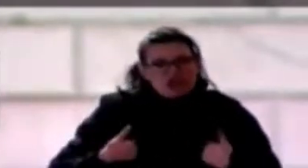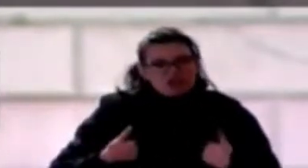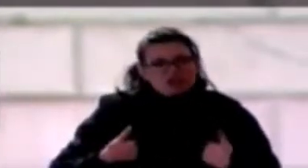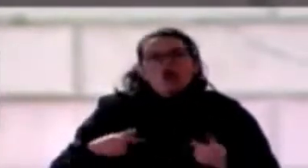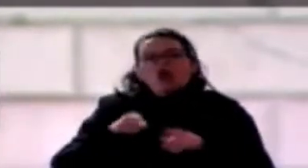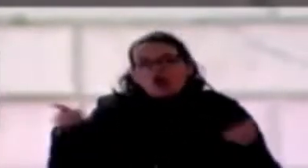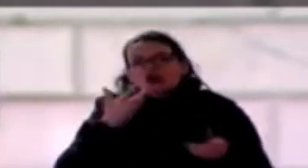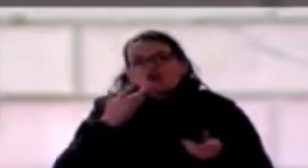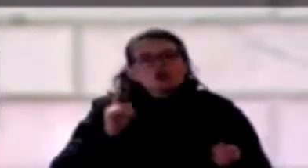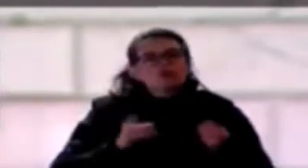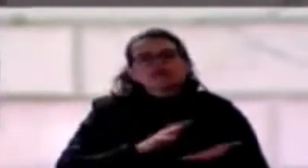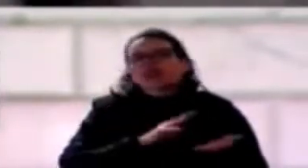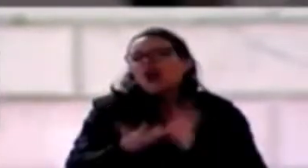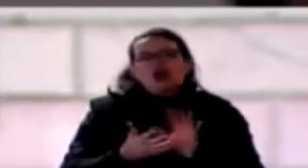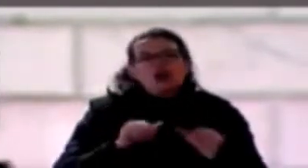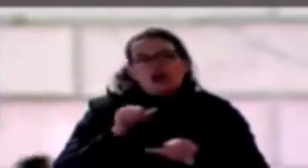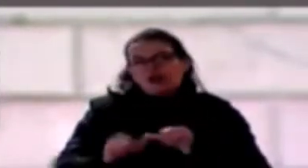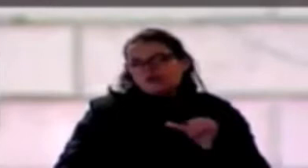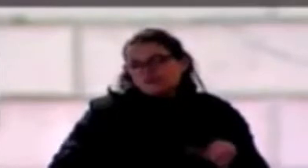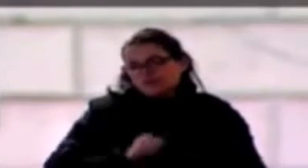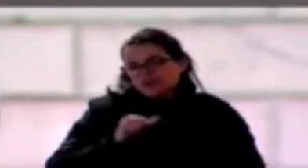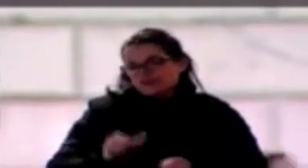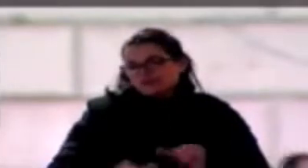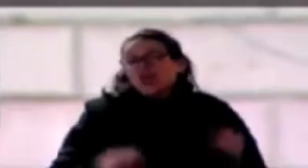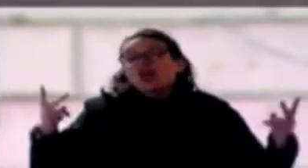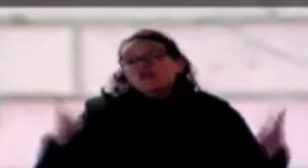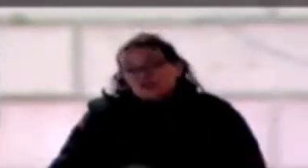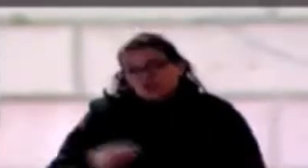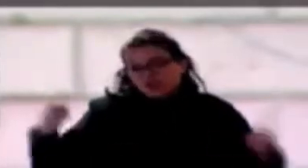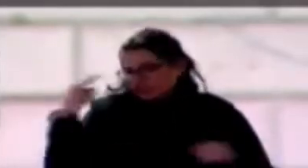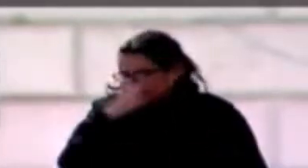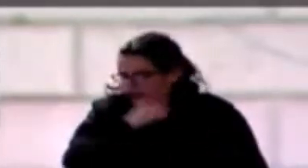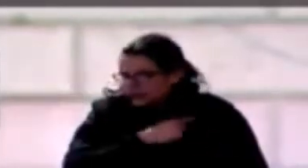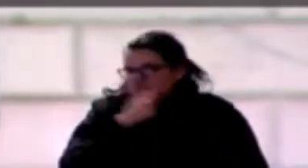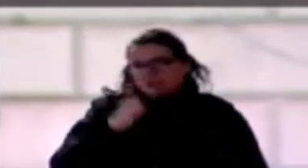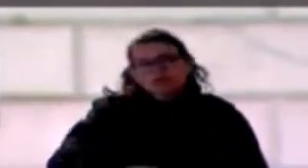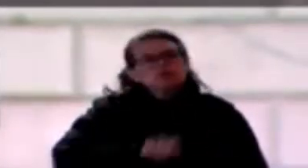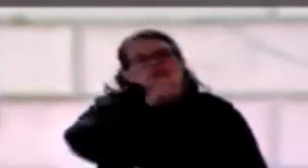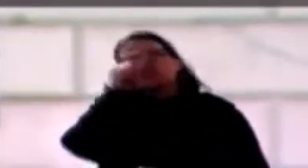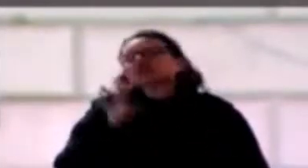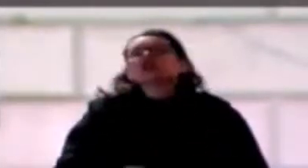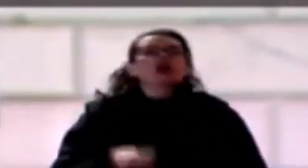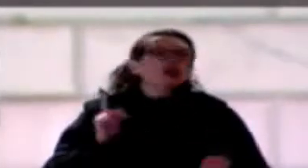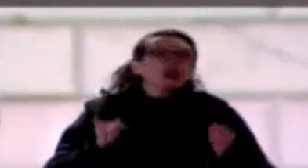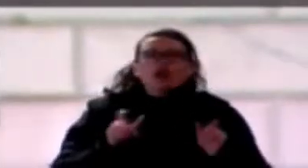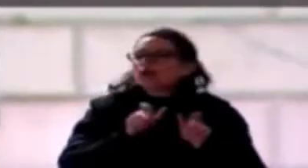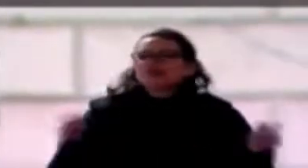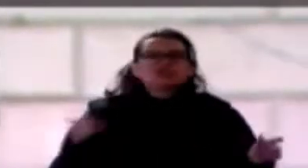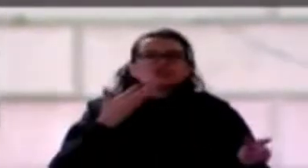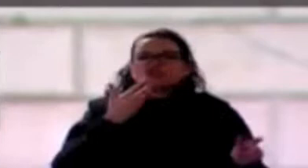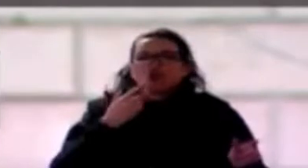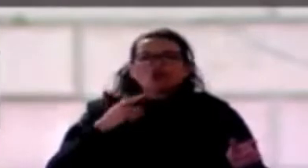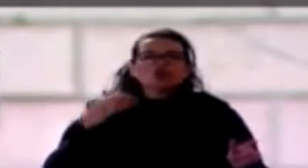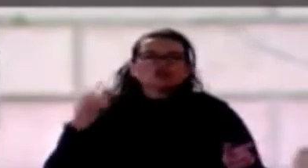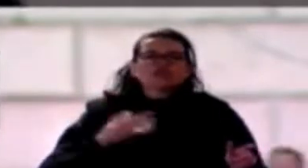nostro paese è difficile, ripeto, un paese in cui i politici ci mettono il culo